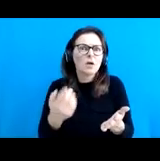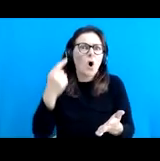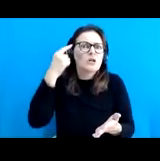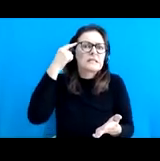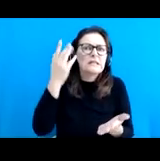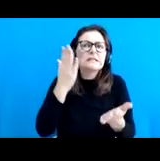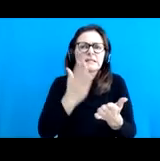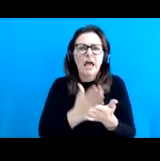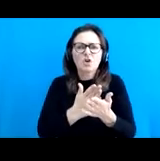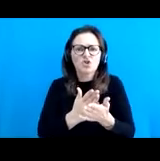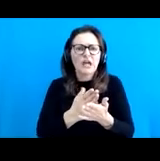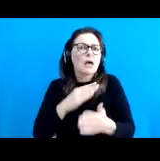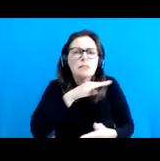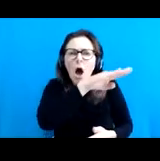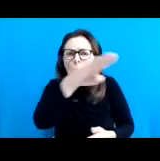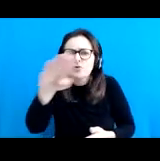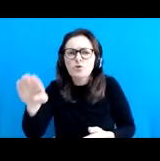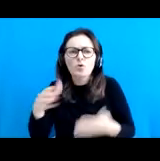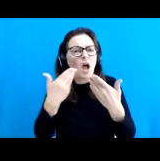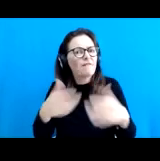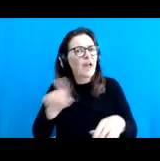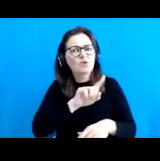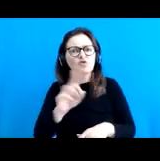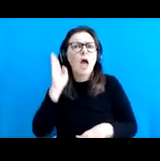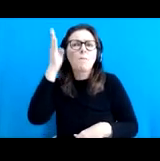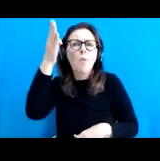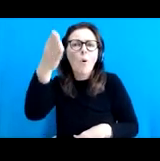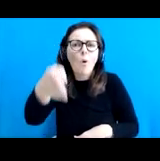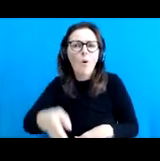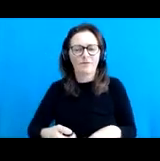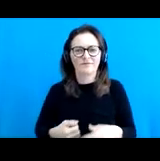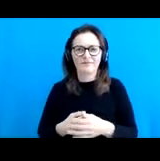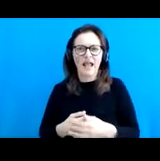in ko zdi se še, da obzorja več ne bo.